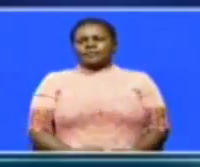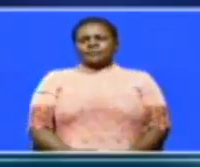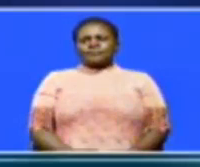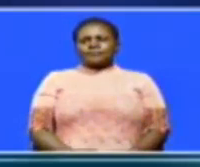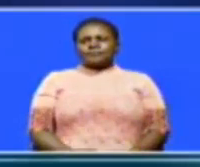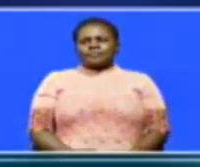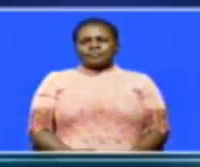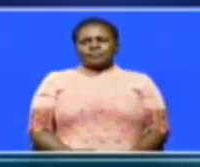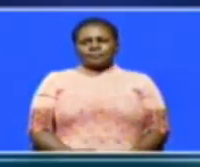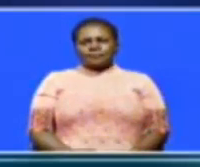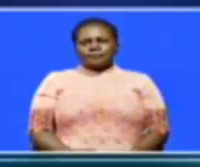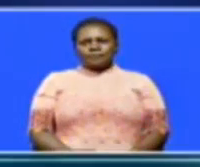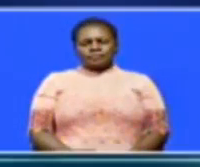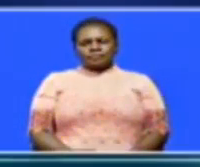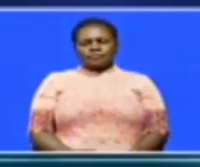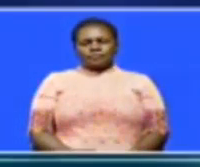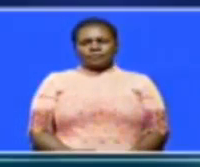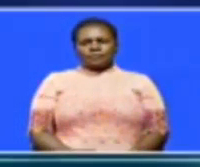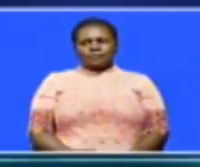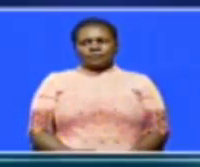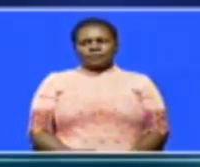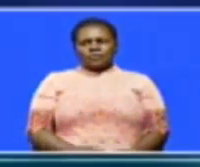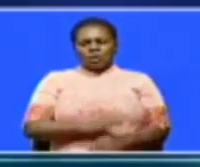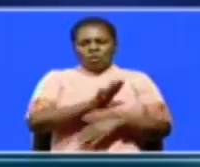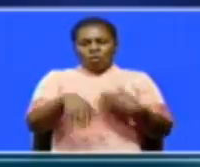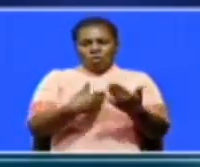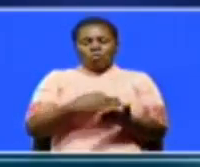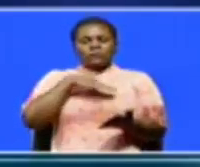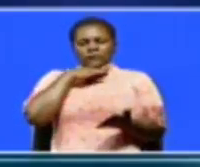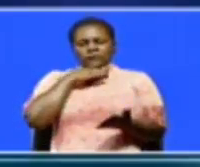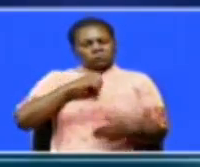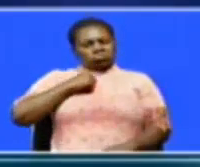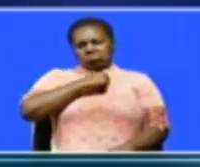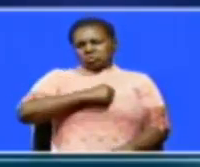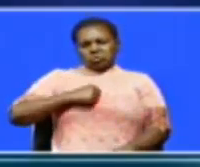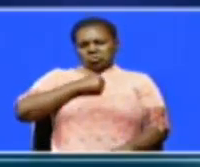Namaswa, KTN News. Na kwa wote waliofikwa na msiba, tunawapa pole.